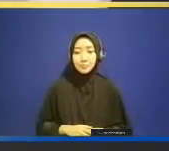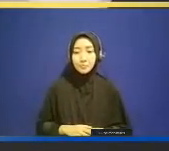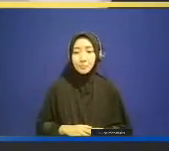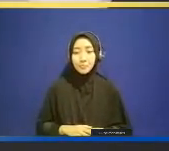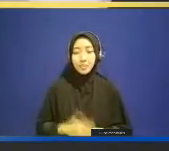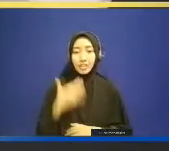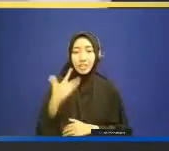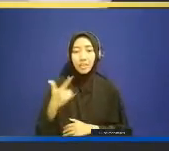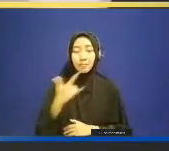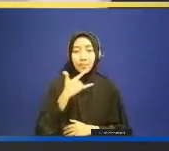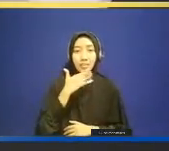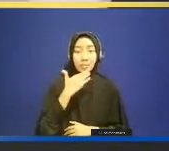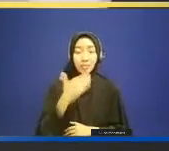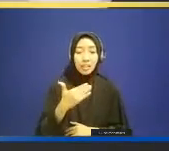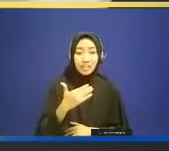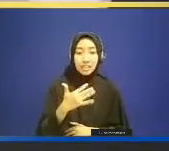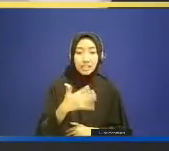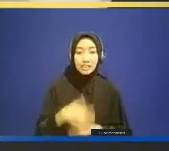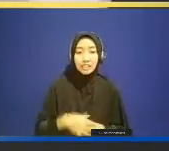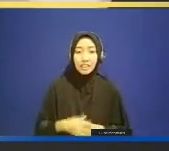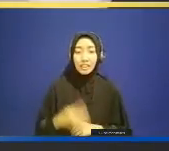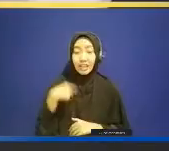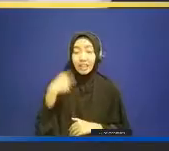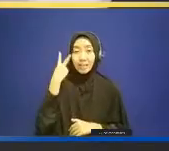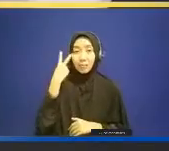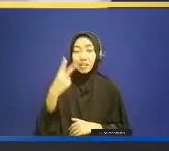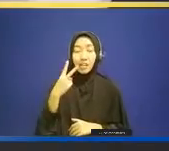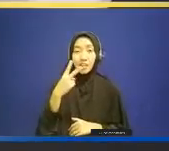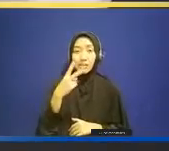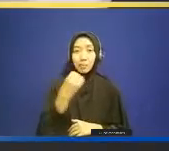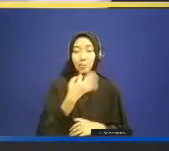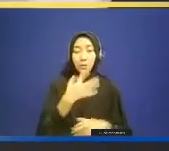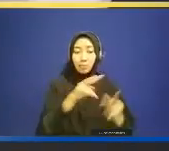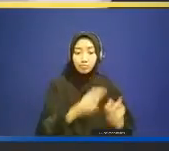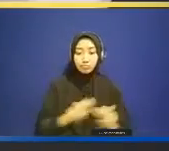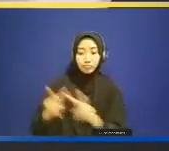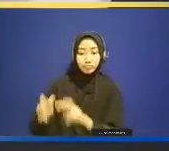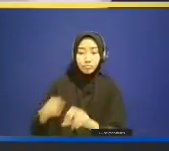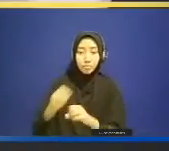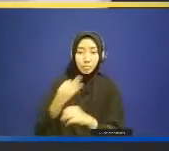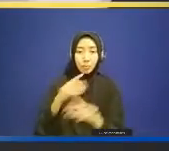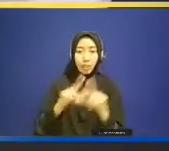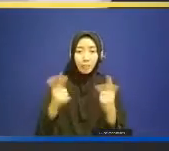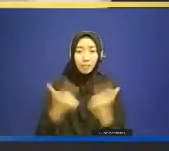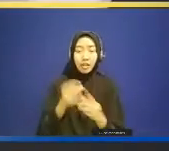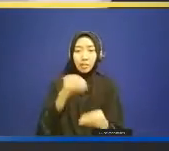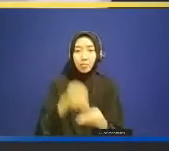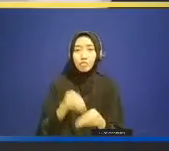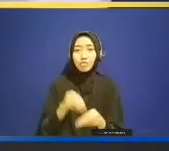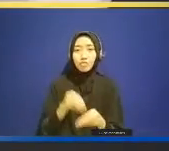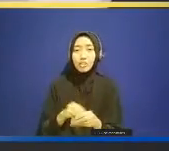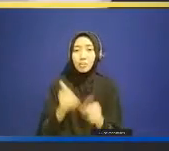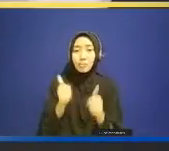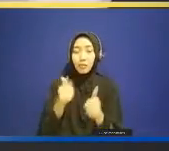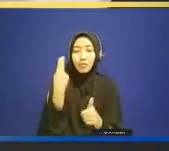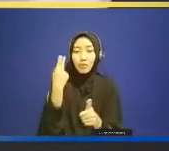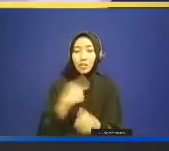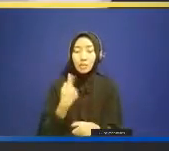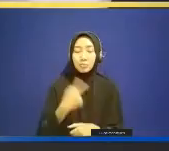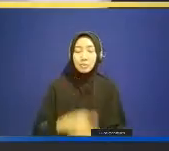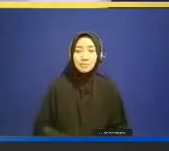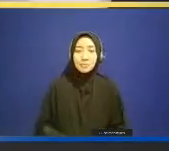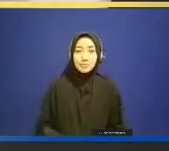kami tetap terima kasih ya Karena terus terang kita juga melihat beberapa kajian dari beberapa lembaga itu menjadi masukan yang terbaik bagi kami